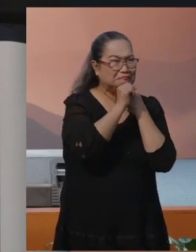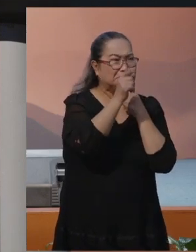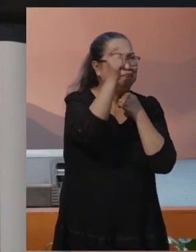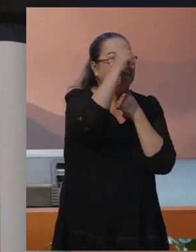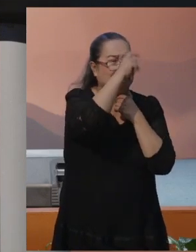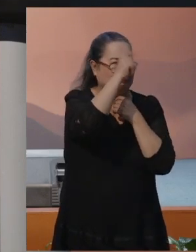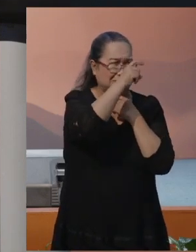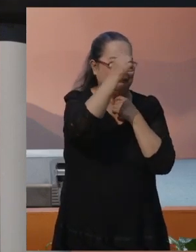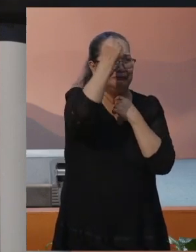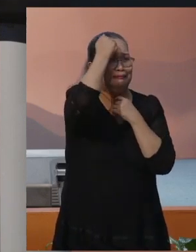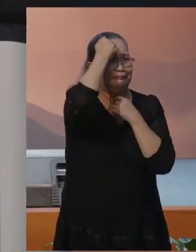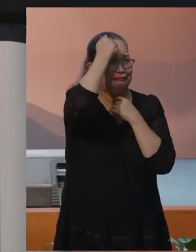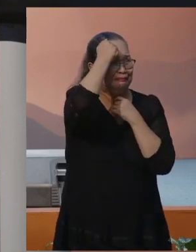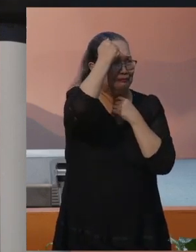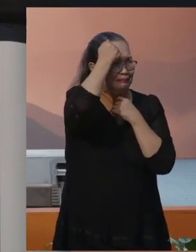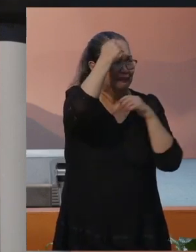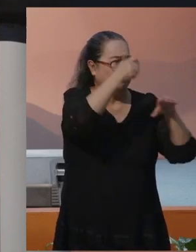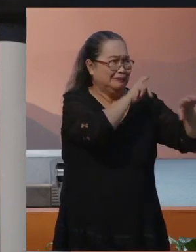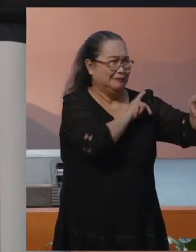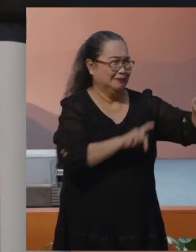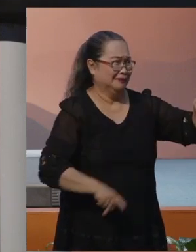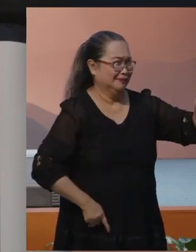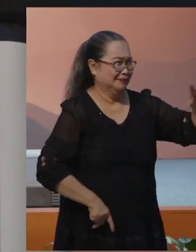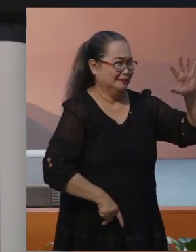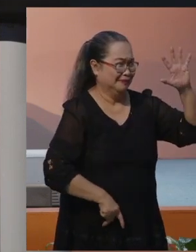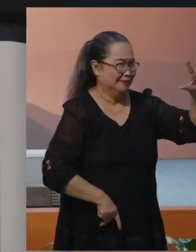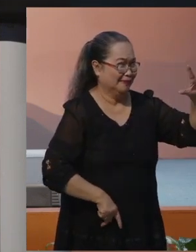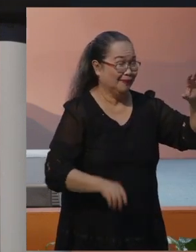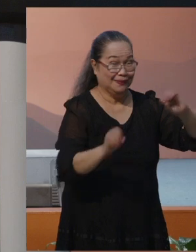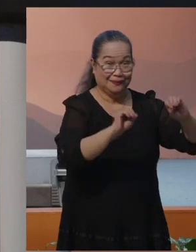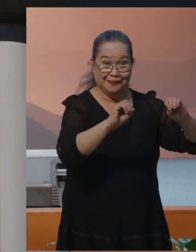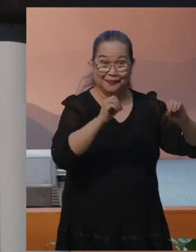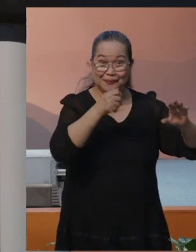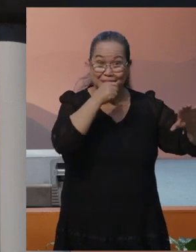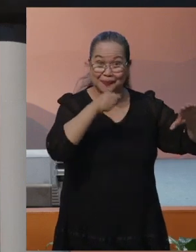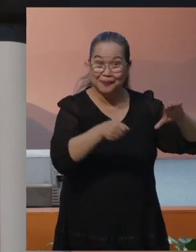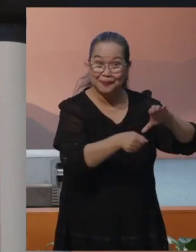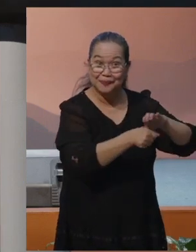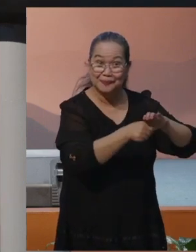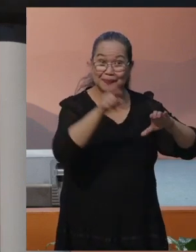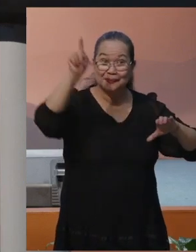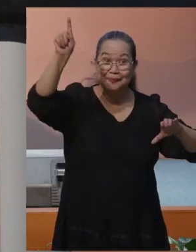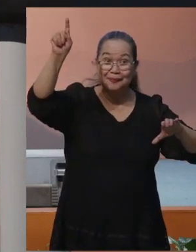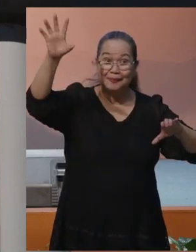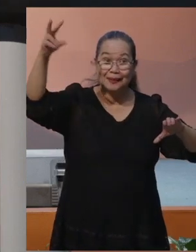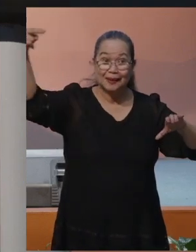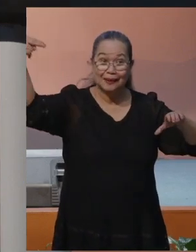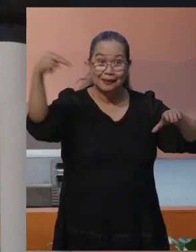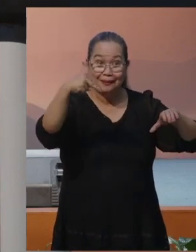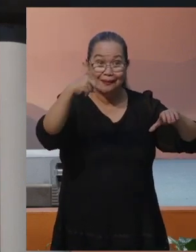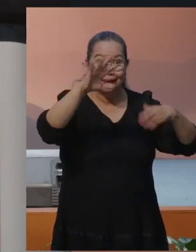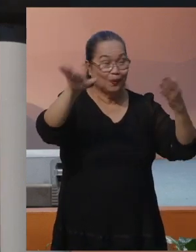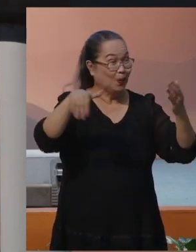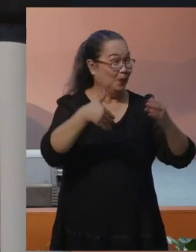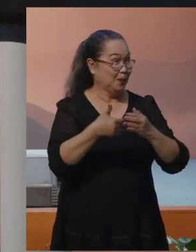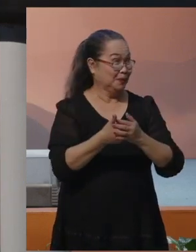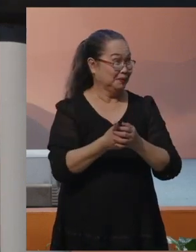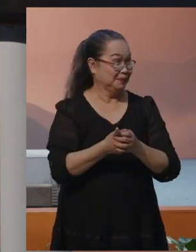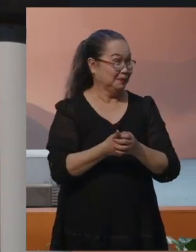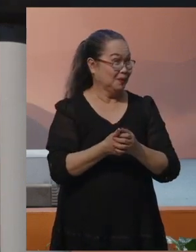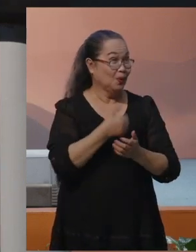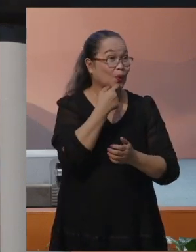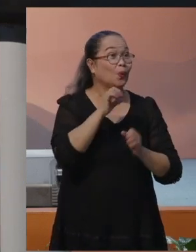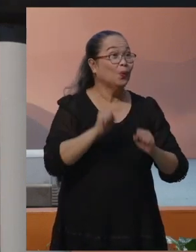no? Isa pa, wala namang nakakatago sa isang Diyos na nakakikita ng lahat. Sino